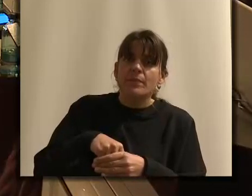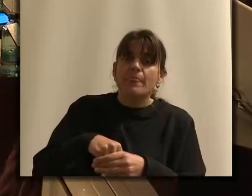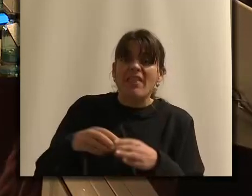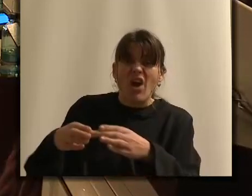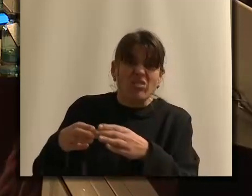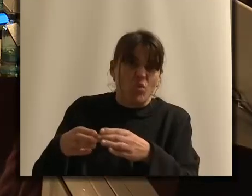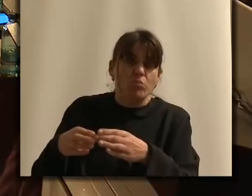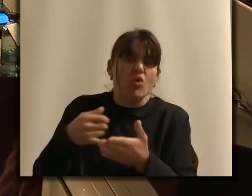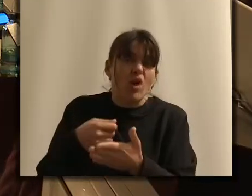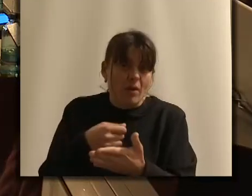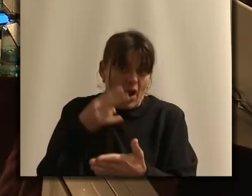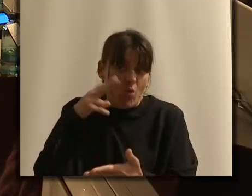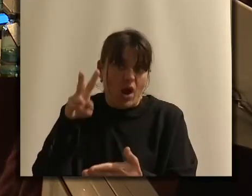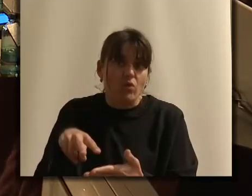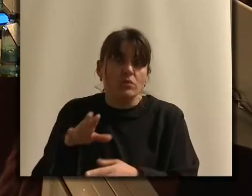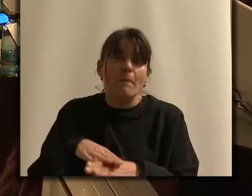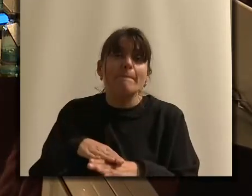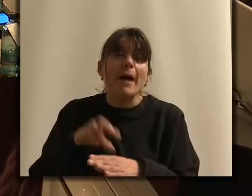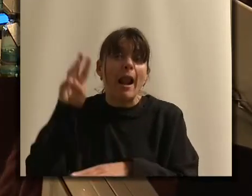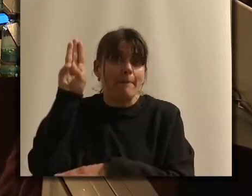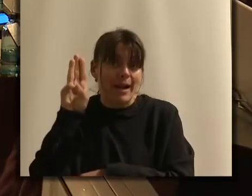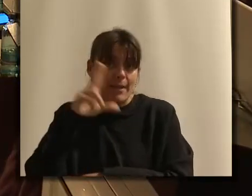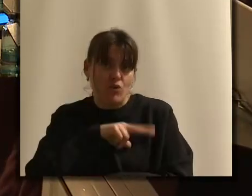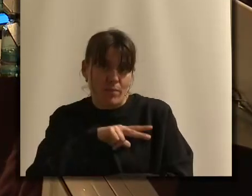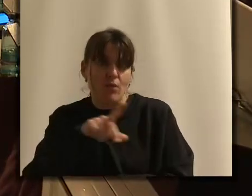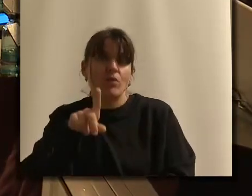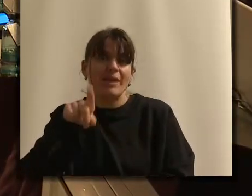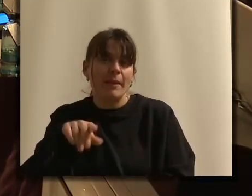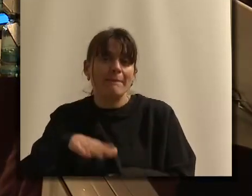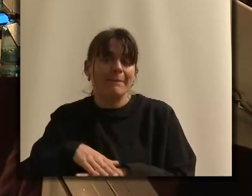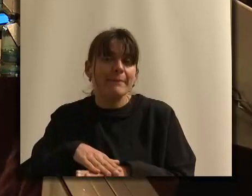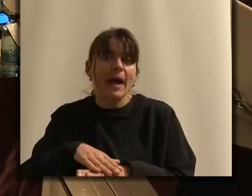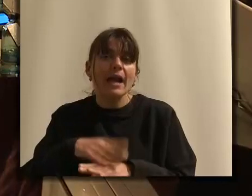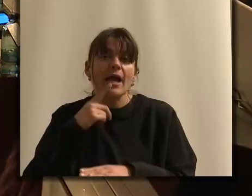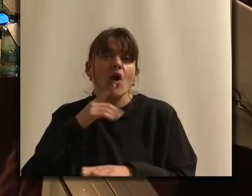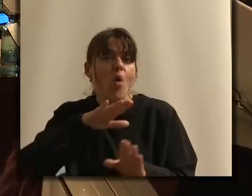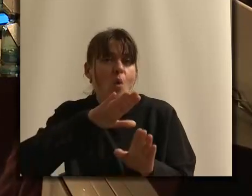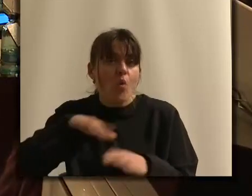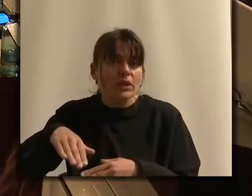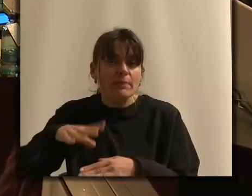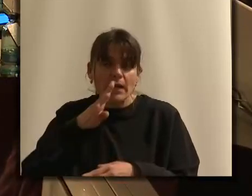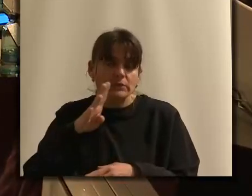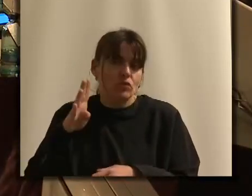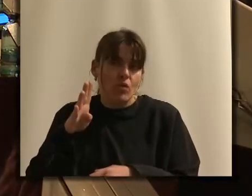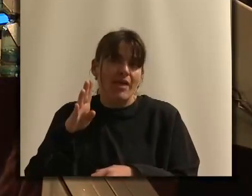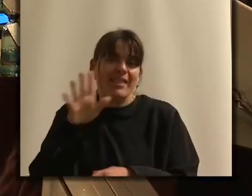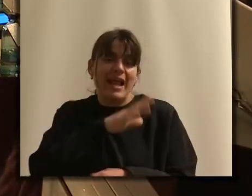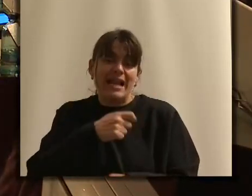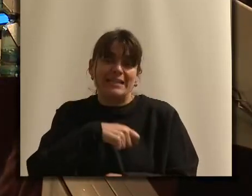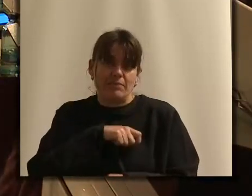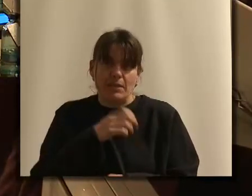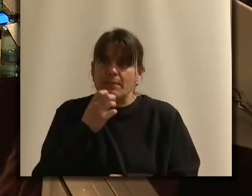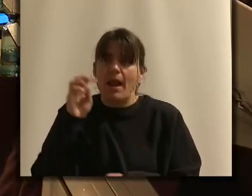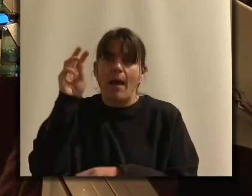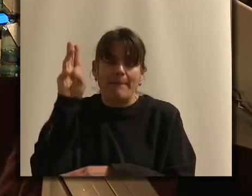formen part de col·lectius vulnerables reconeguts tant pel Parlament Europeu com per les últimes iniciatives legislatives en l'àmbit de l'Estat espanyol, com